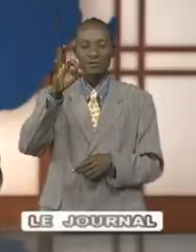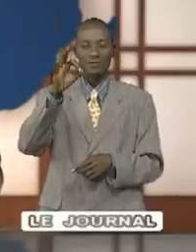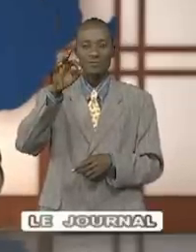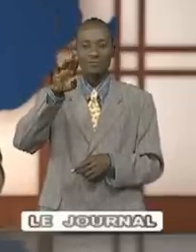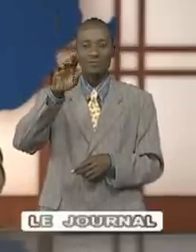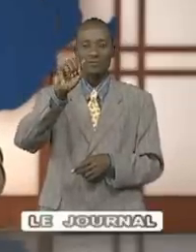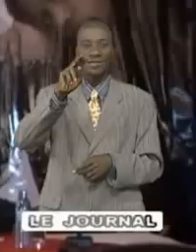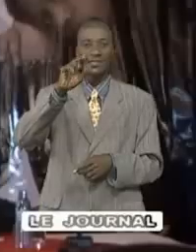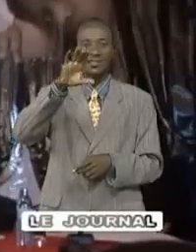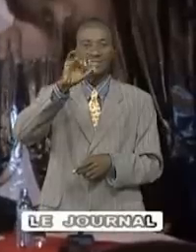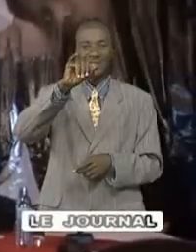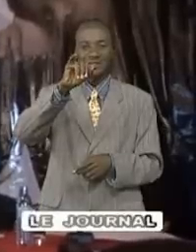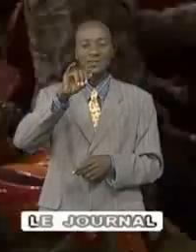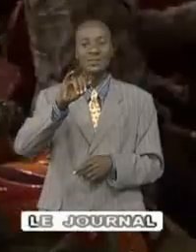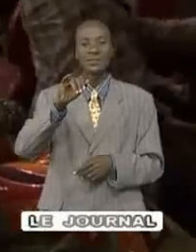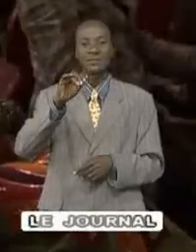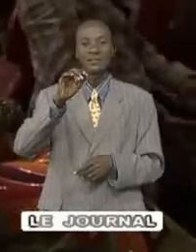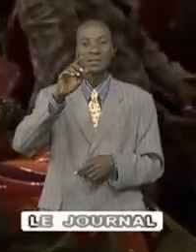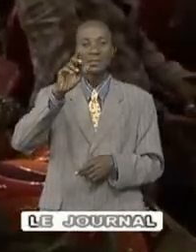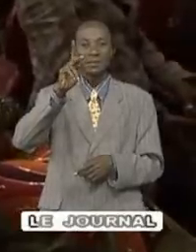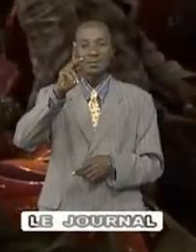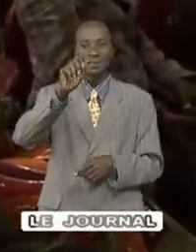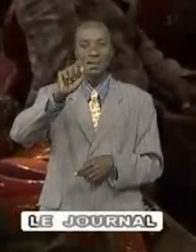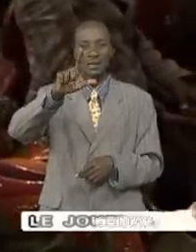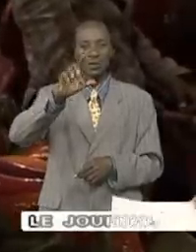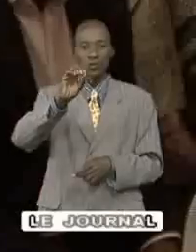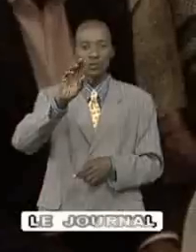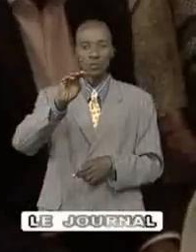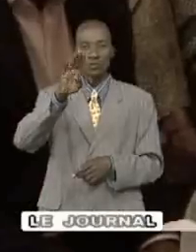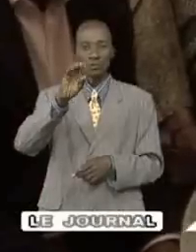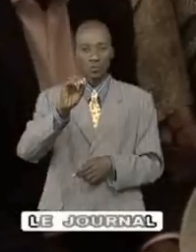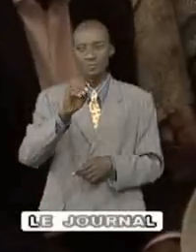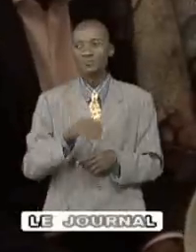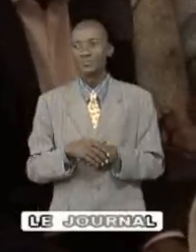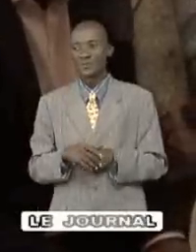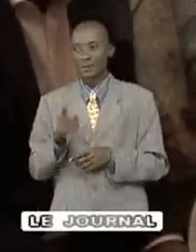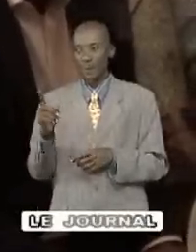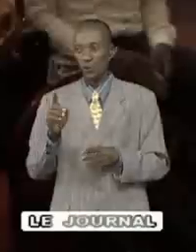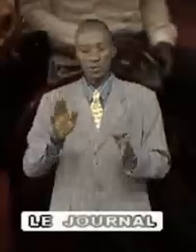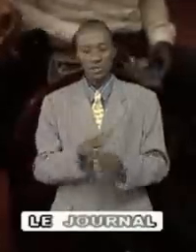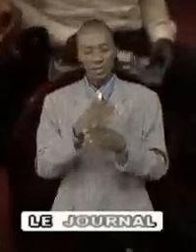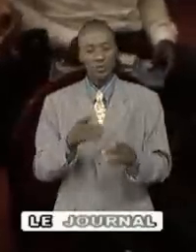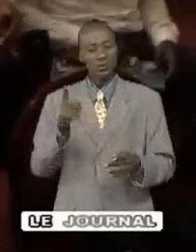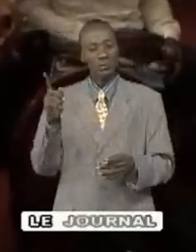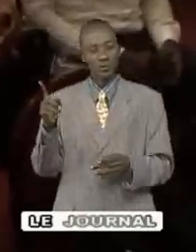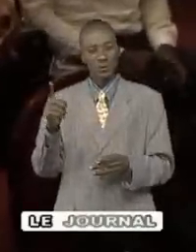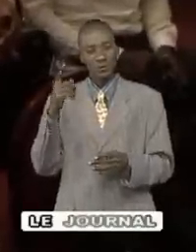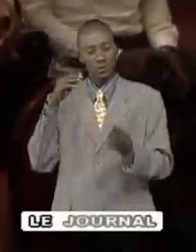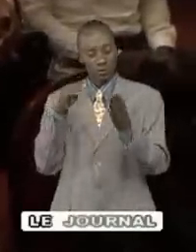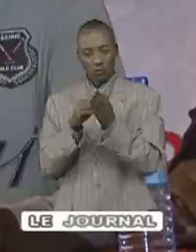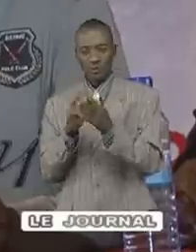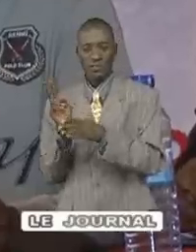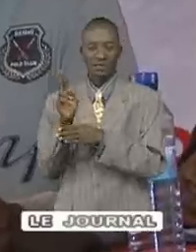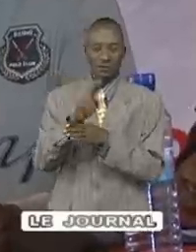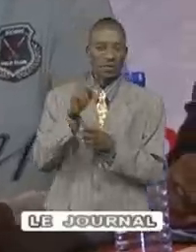Liaison. Contribution à la lutte de la femme contre les violences sur le genre. Un best-seller écrit par un Congolais,